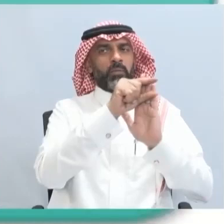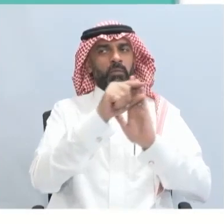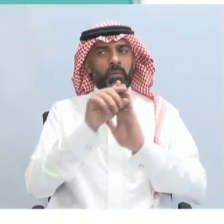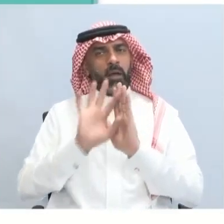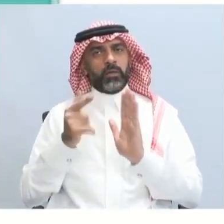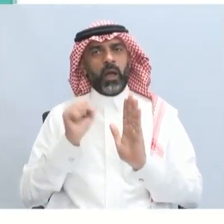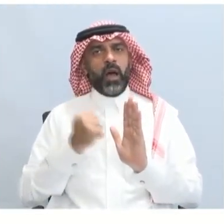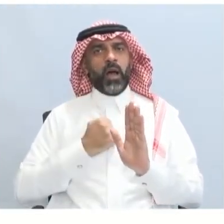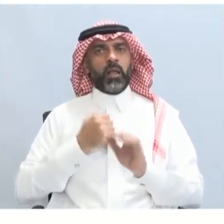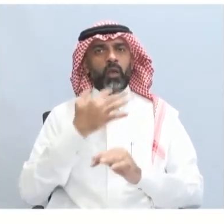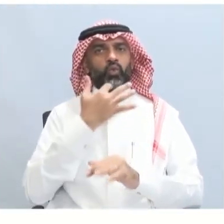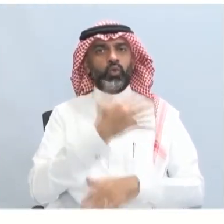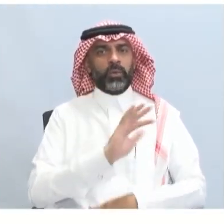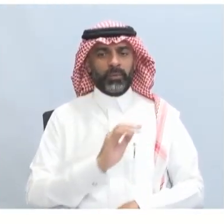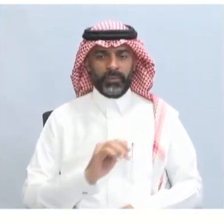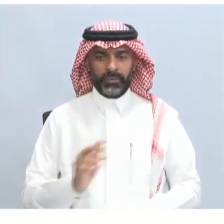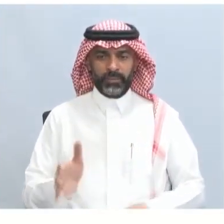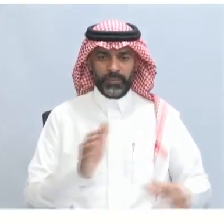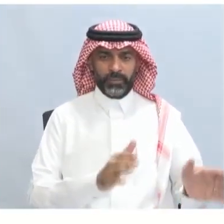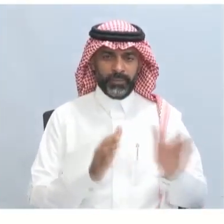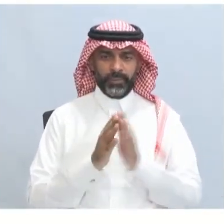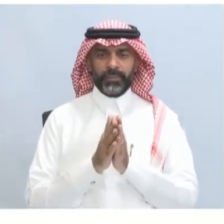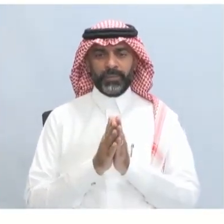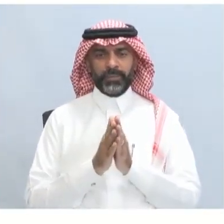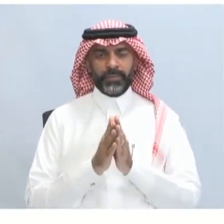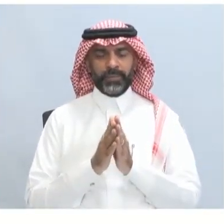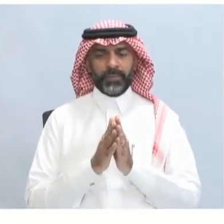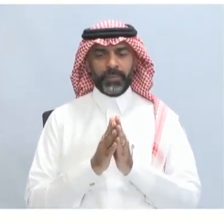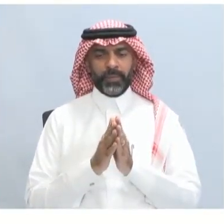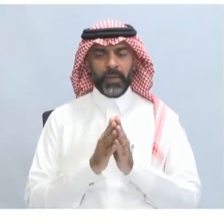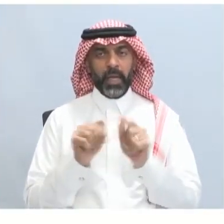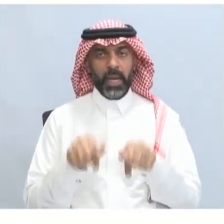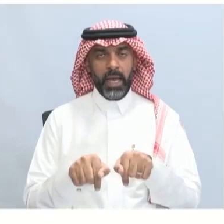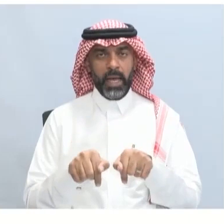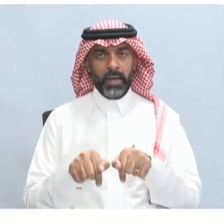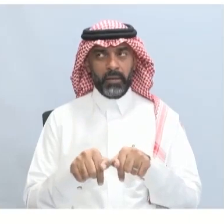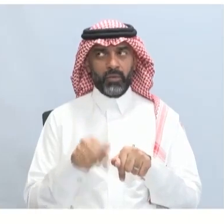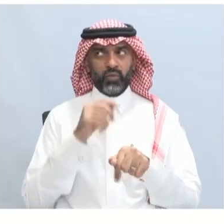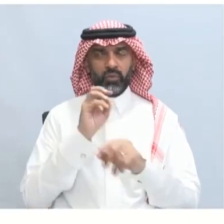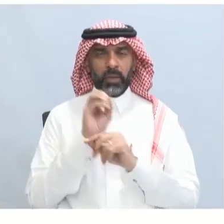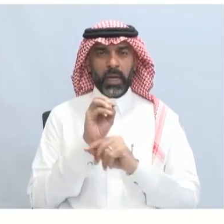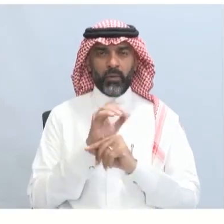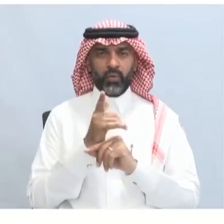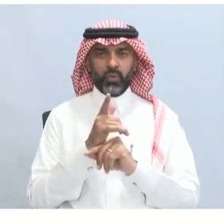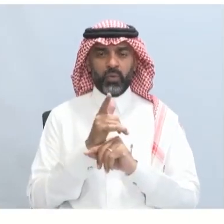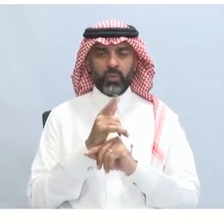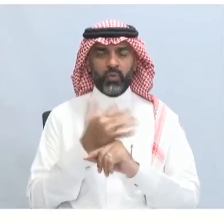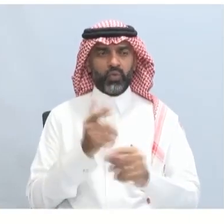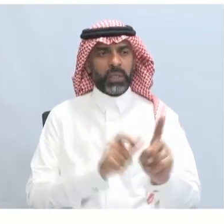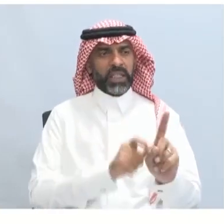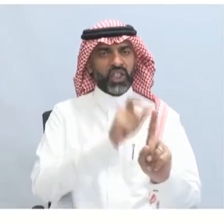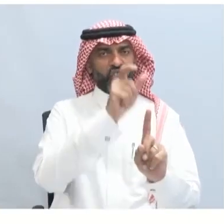15 في استكمالا بما اخذنا في الوحده السابقه الان سنتناول مقصود بالشخص